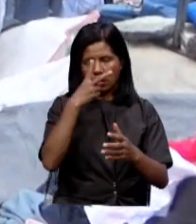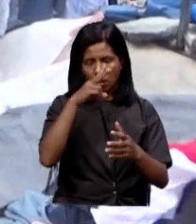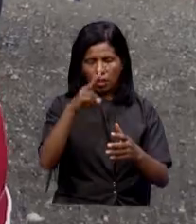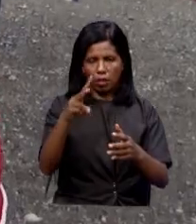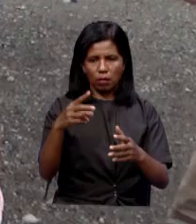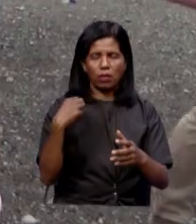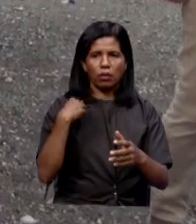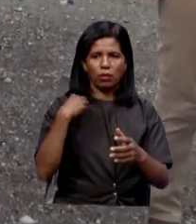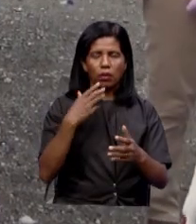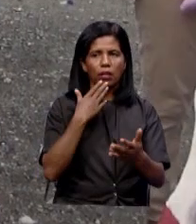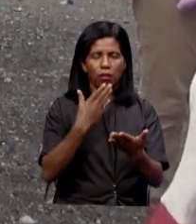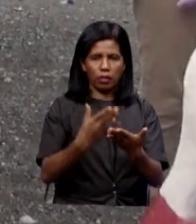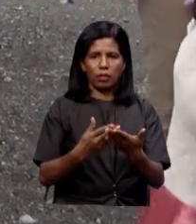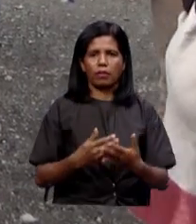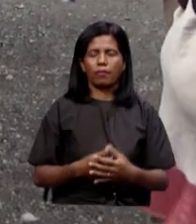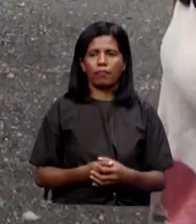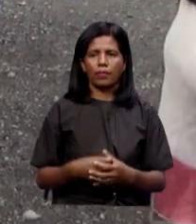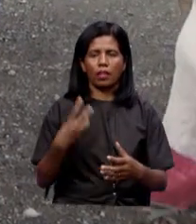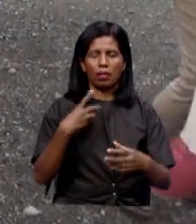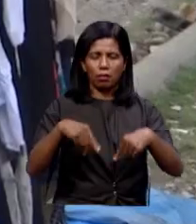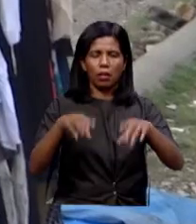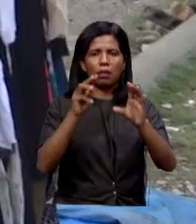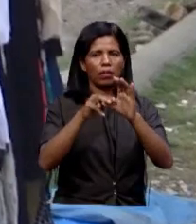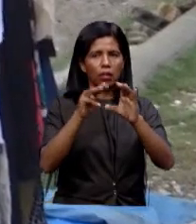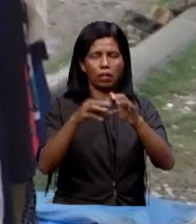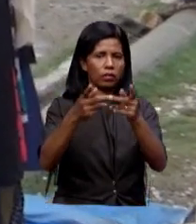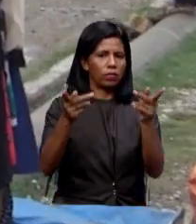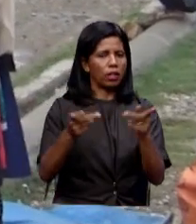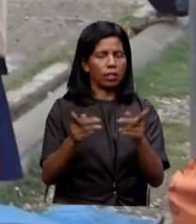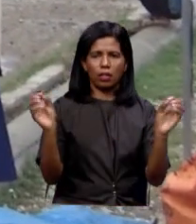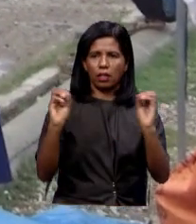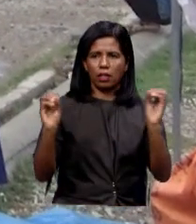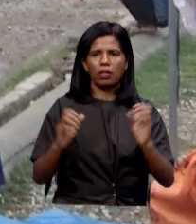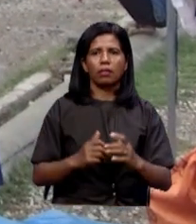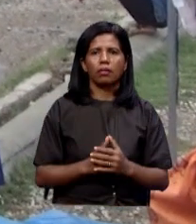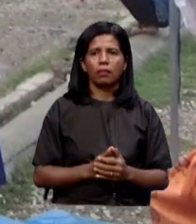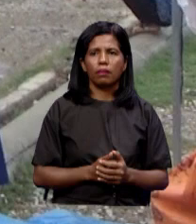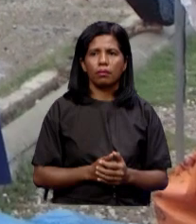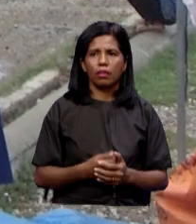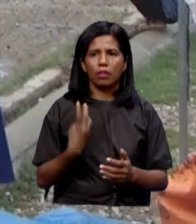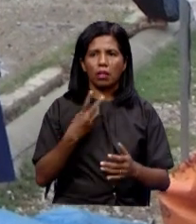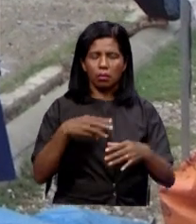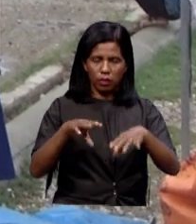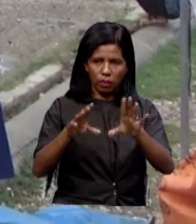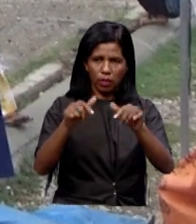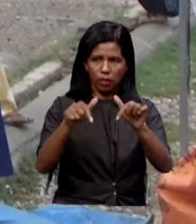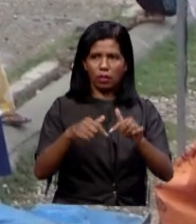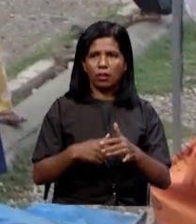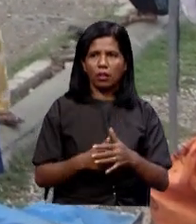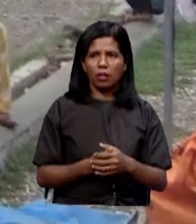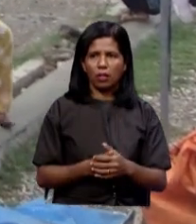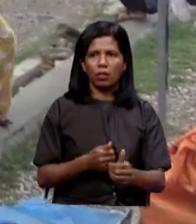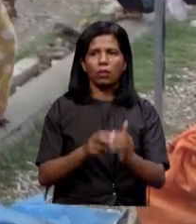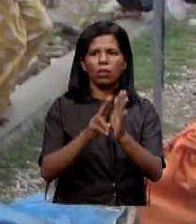kualidad. Ami ba merkadu fatin lai honan. Ini mah kami fanya ne di roras